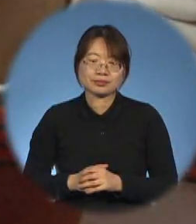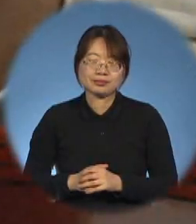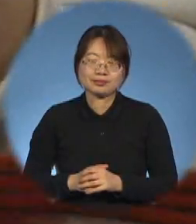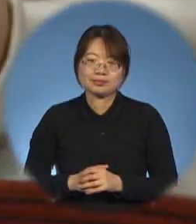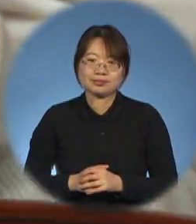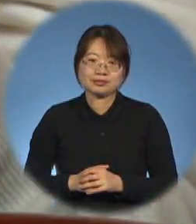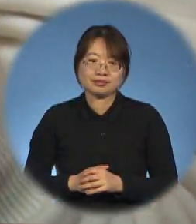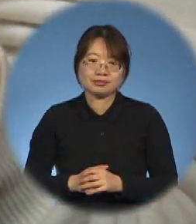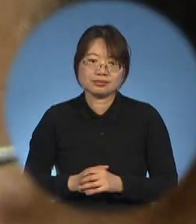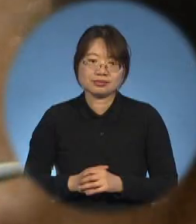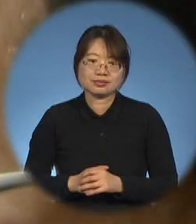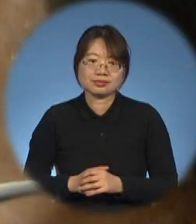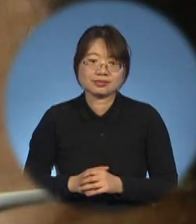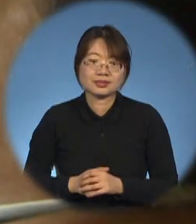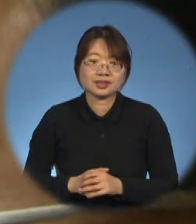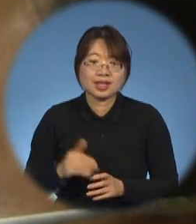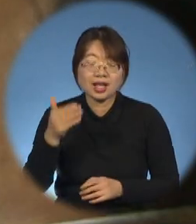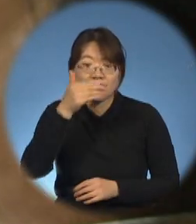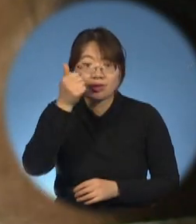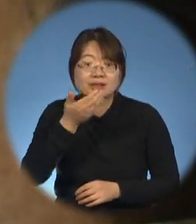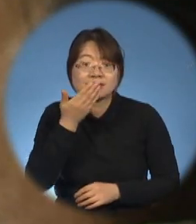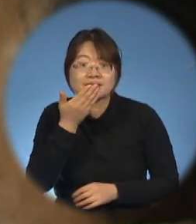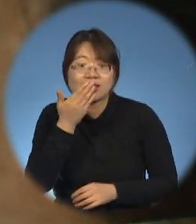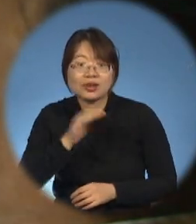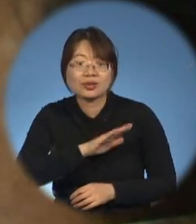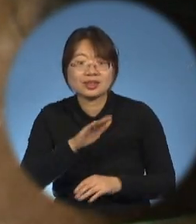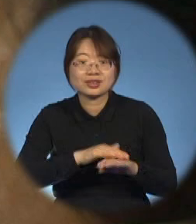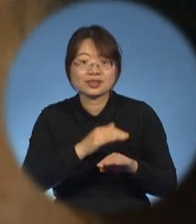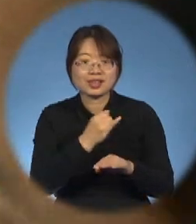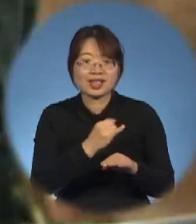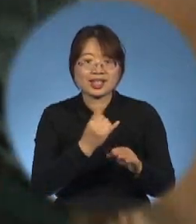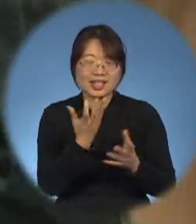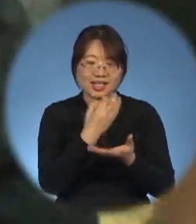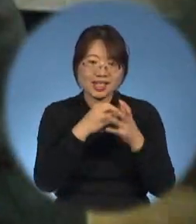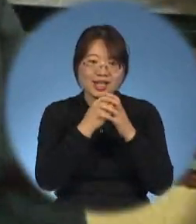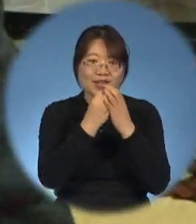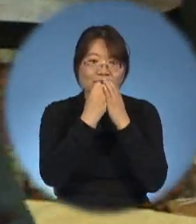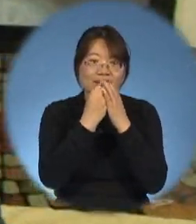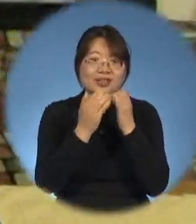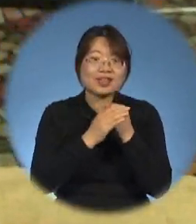we 아 우리 형님 3 뭐야 아